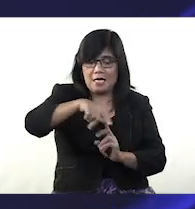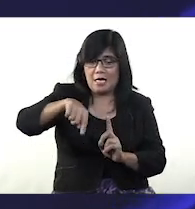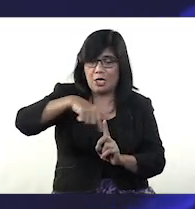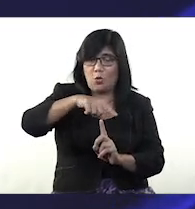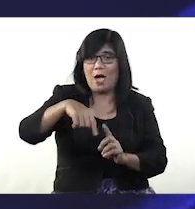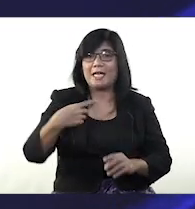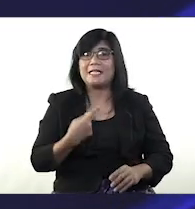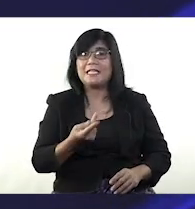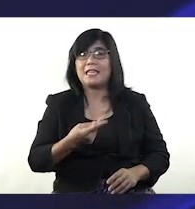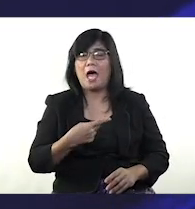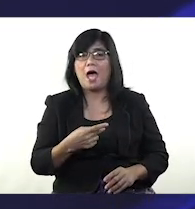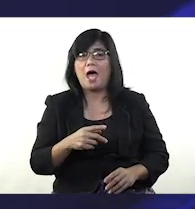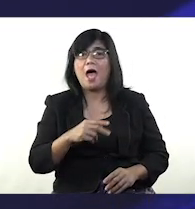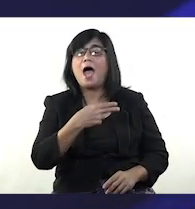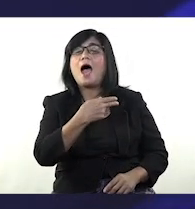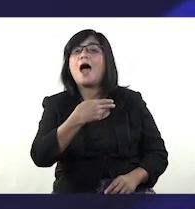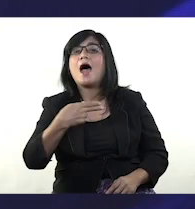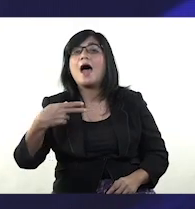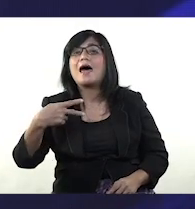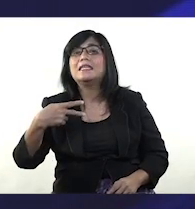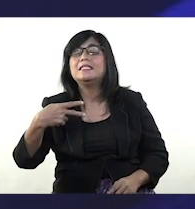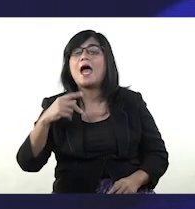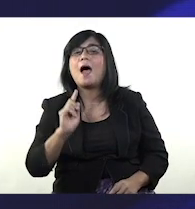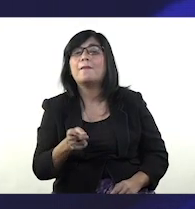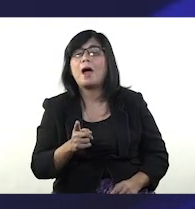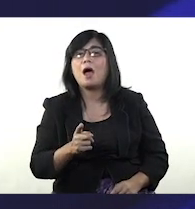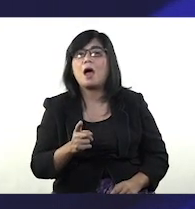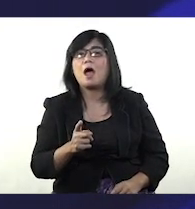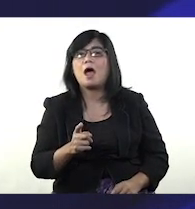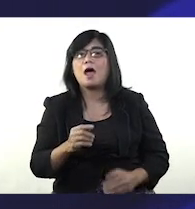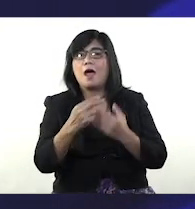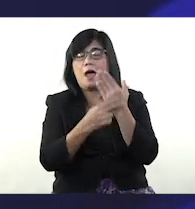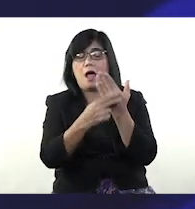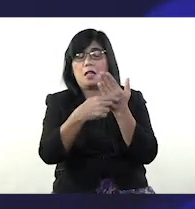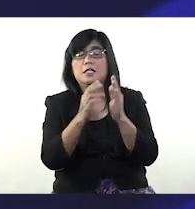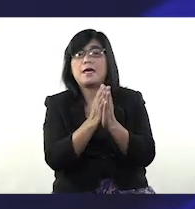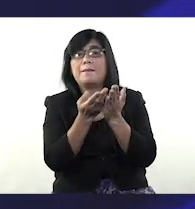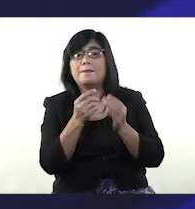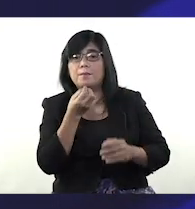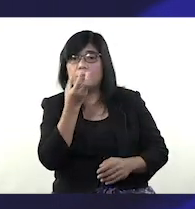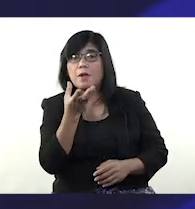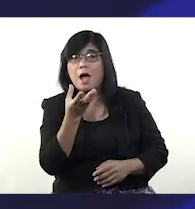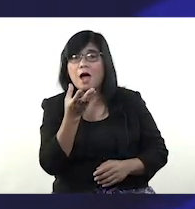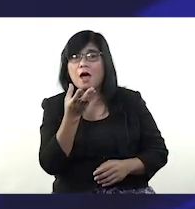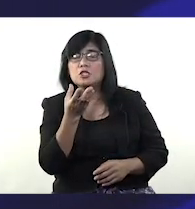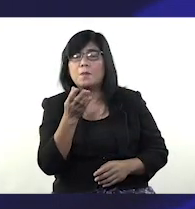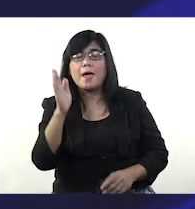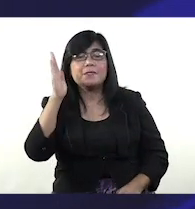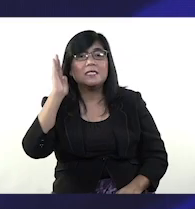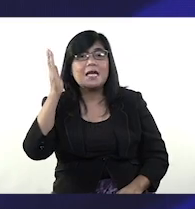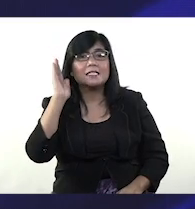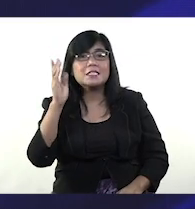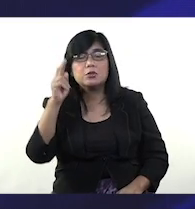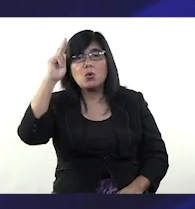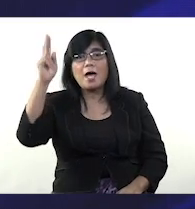Apa artinya lingkungan Hai Akita bilang apa sampai kamu Hai menjadi saksi Tuhan